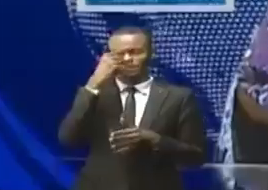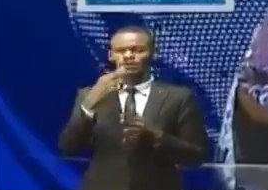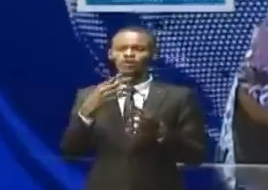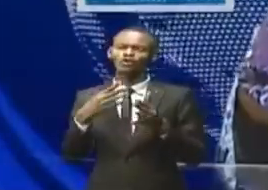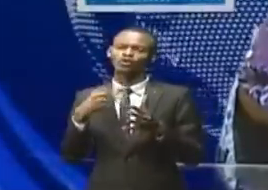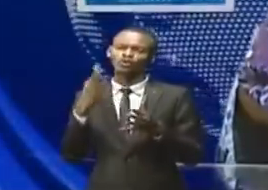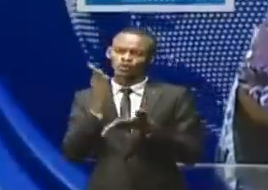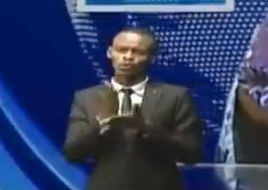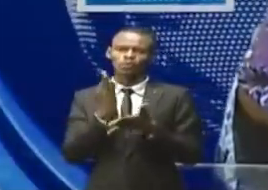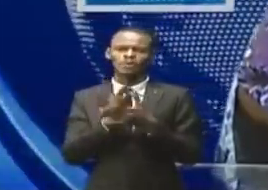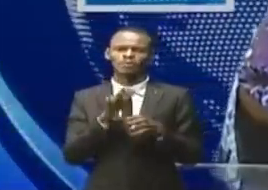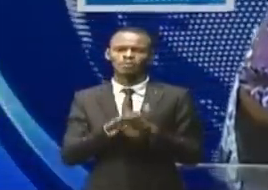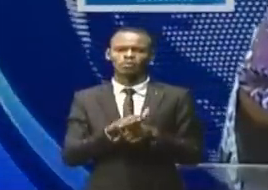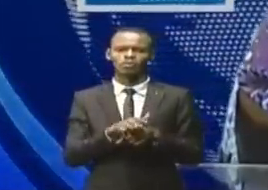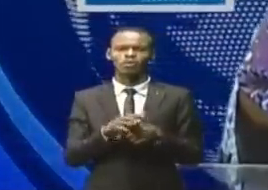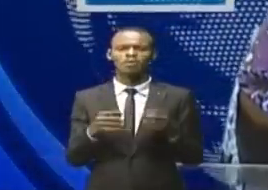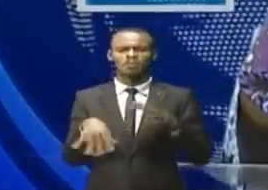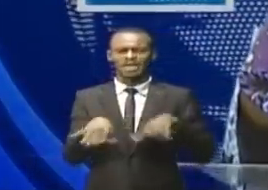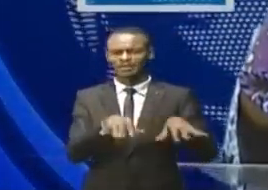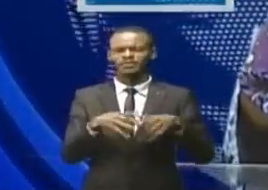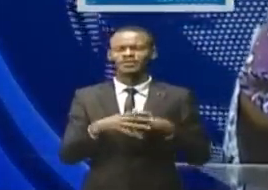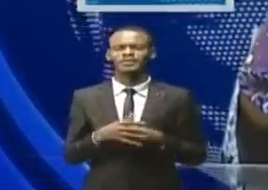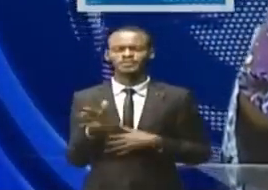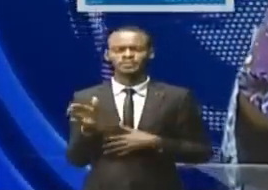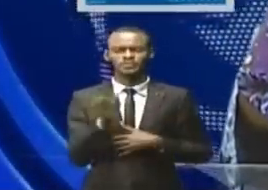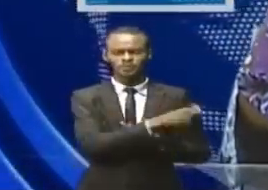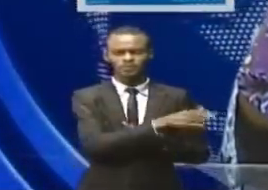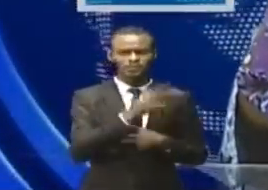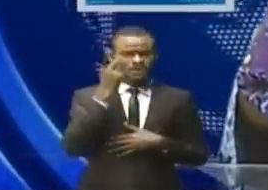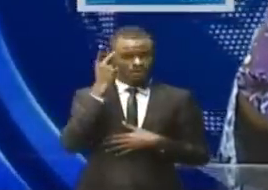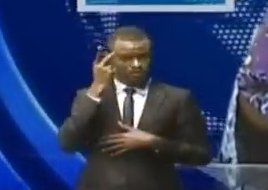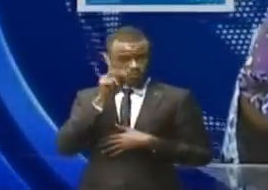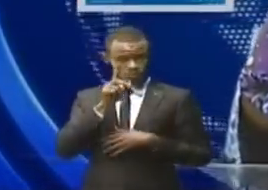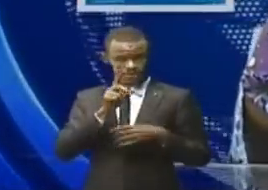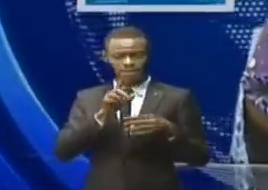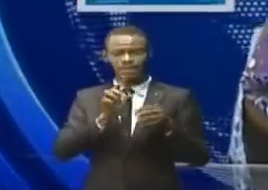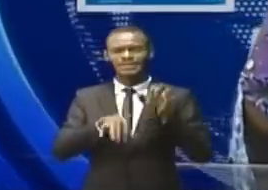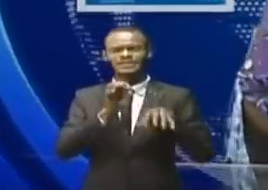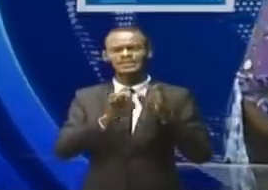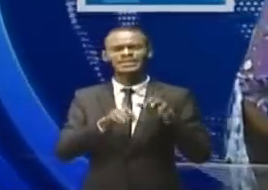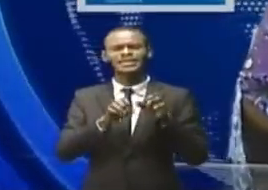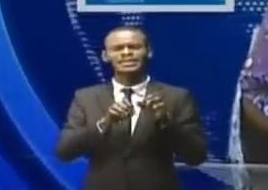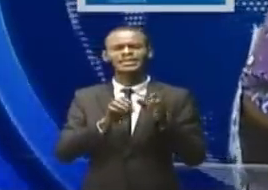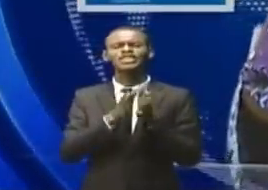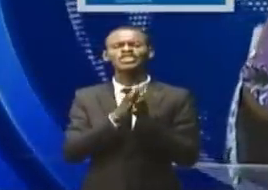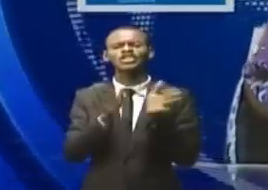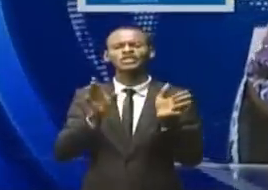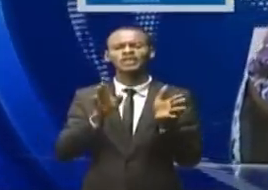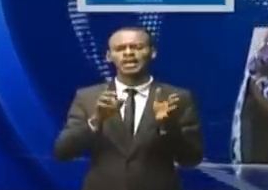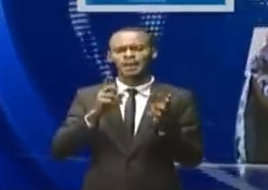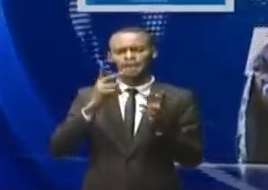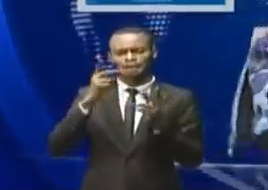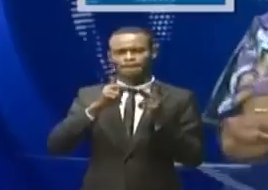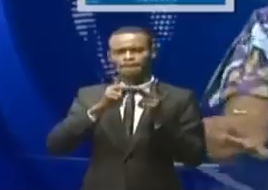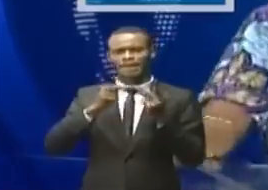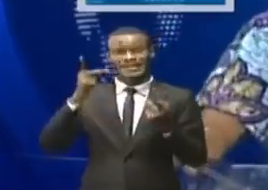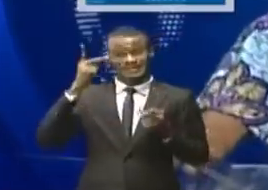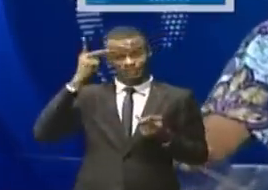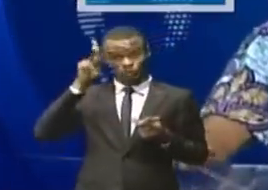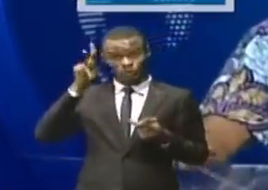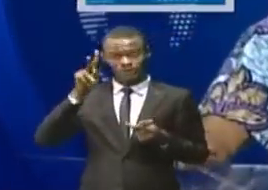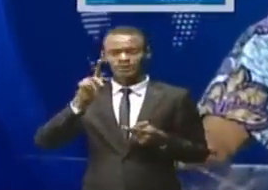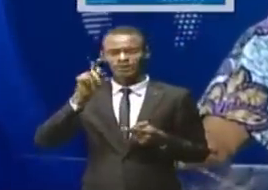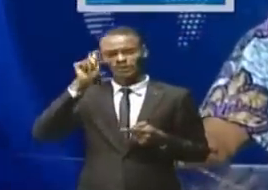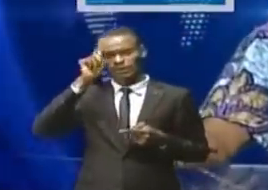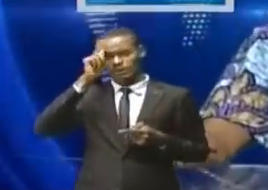possible. En politique, le secrétaire général de l'UDPS était en face de la population du Moamba. Outre les